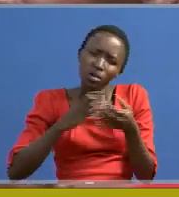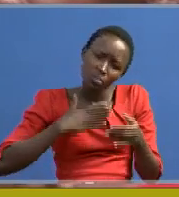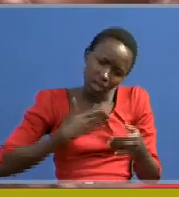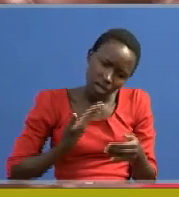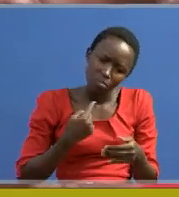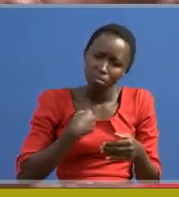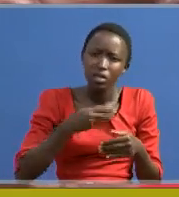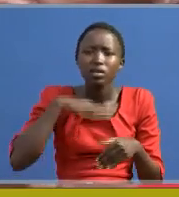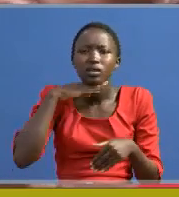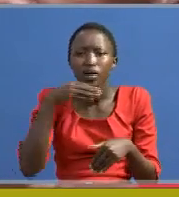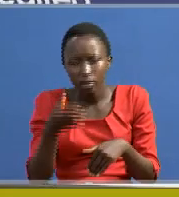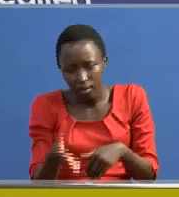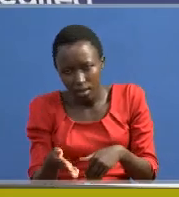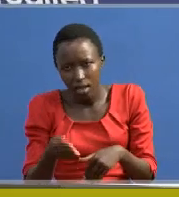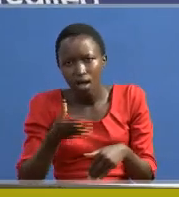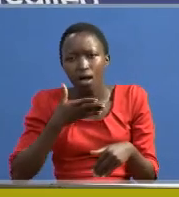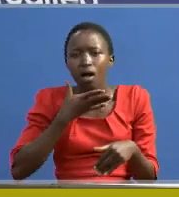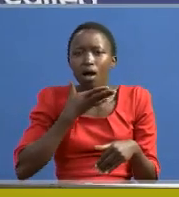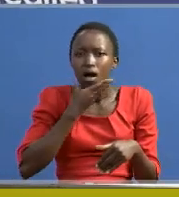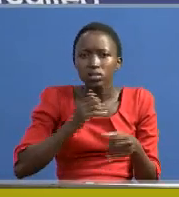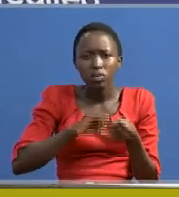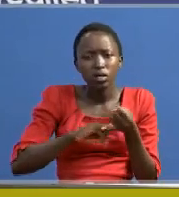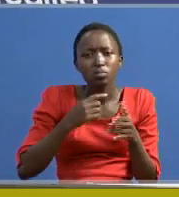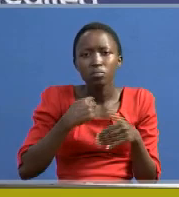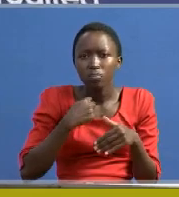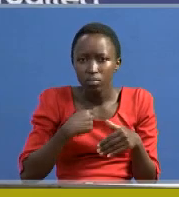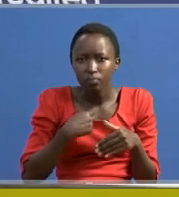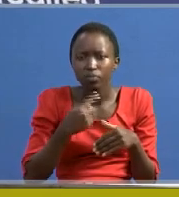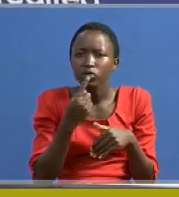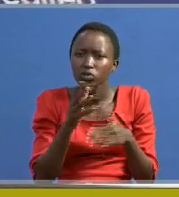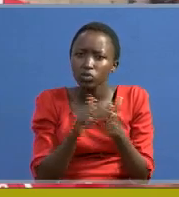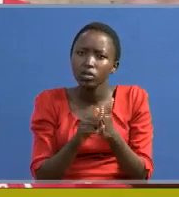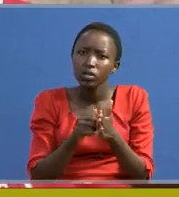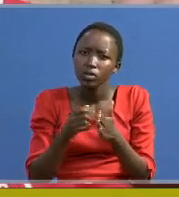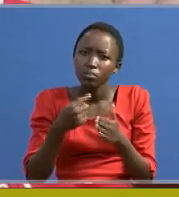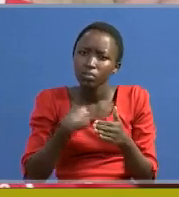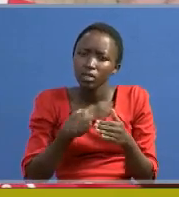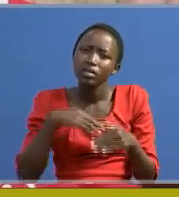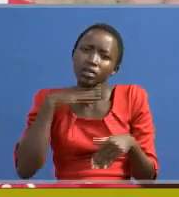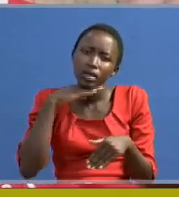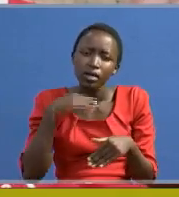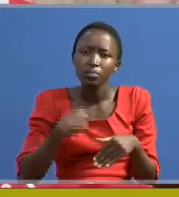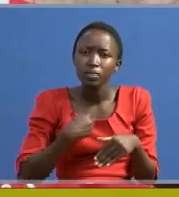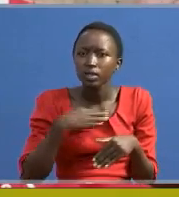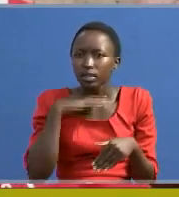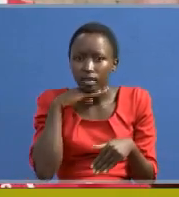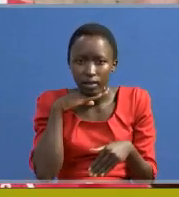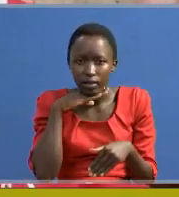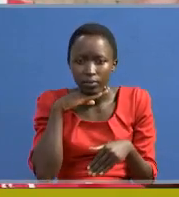hapa. Bwanangu nitakufia hapa. Nikaenda nikapata mama ananiambia, mimi naenda mzee wangu, mimi